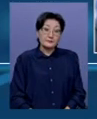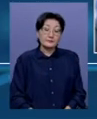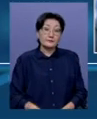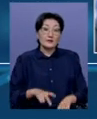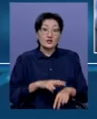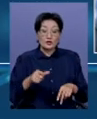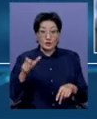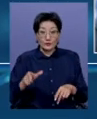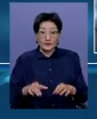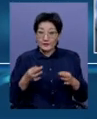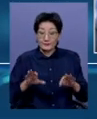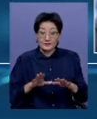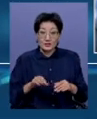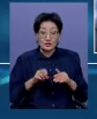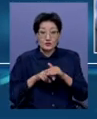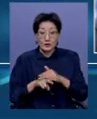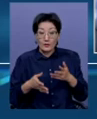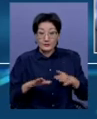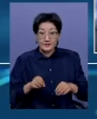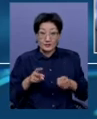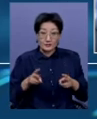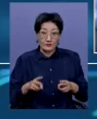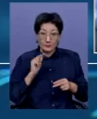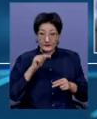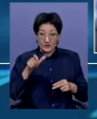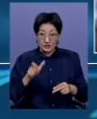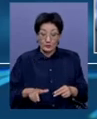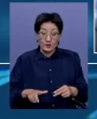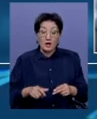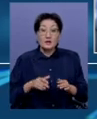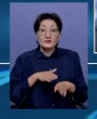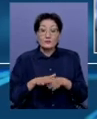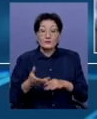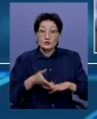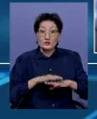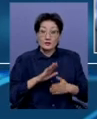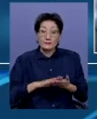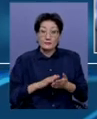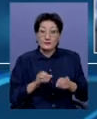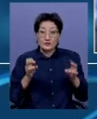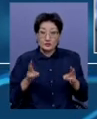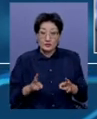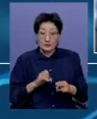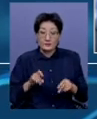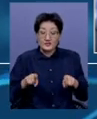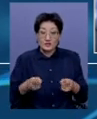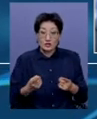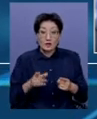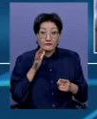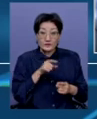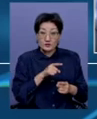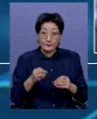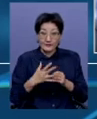Сотрудники полиции не позволили скрыться с места преступления подозреваемому в совершении тяжкого преступления и задержали его в